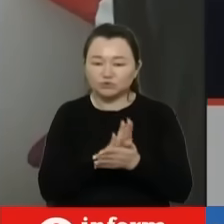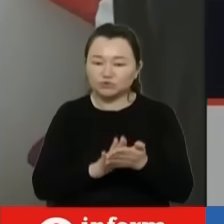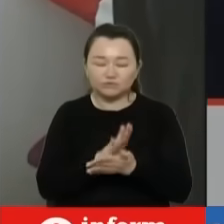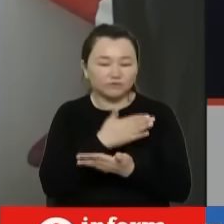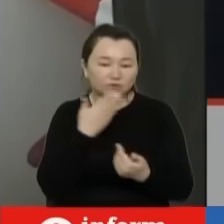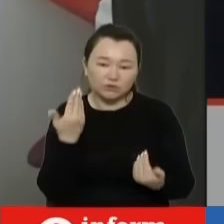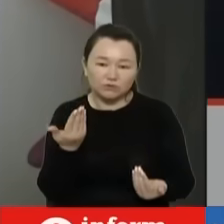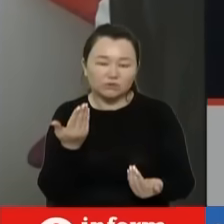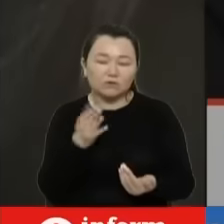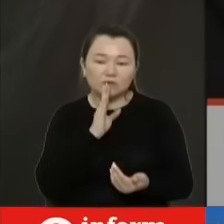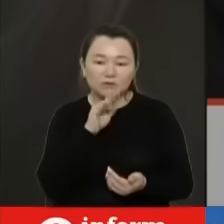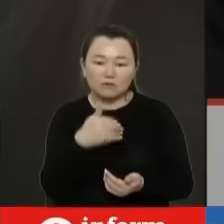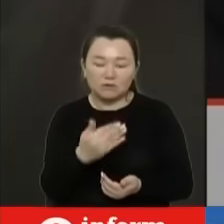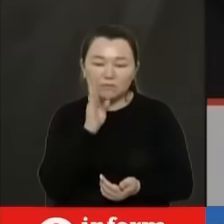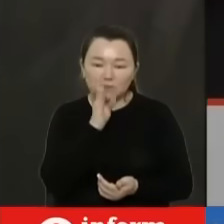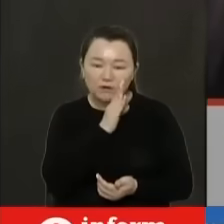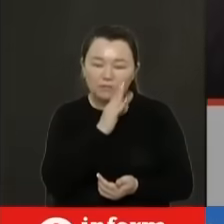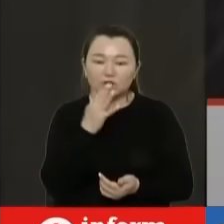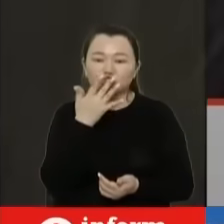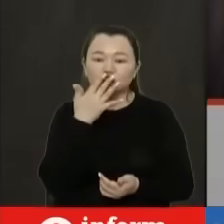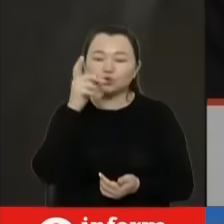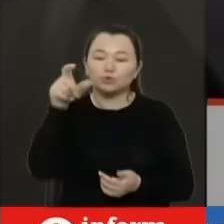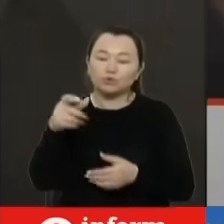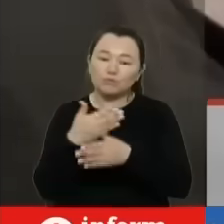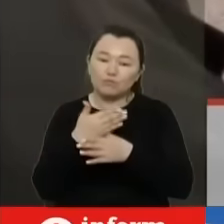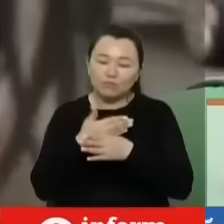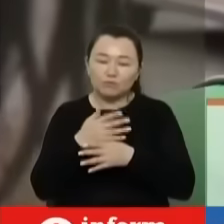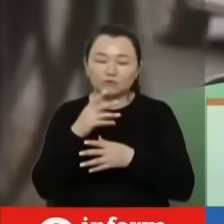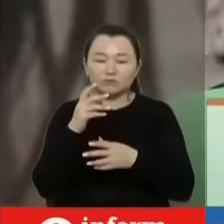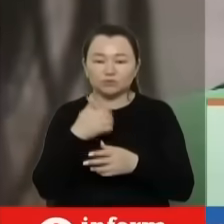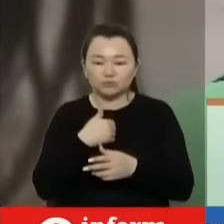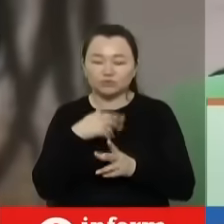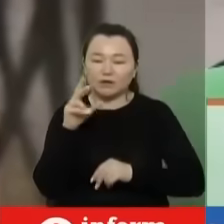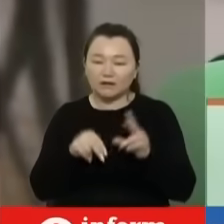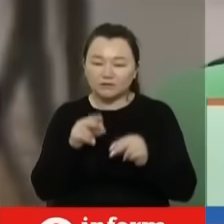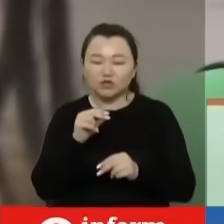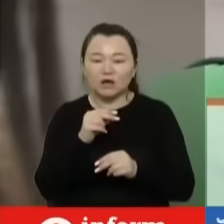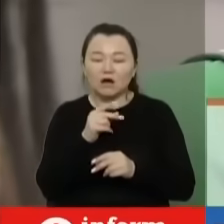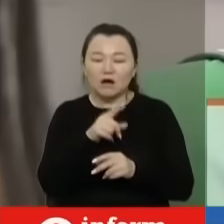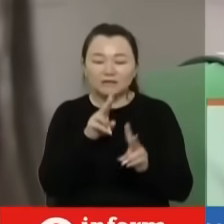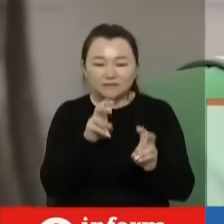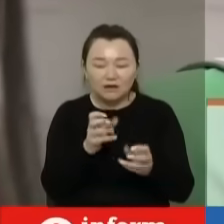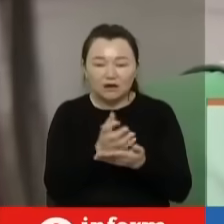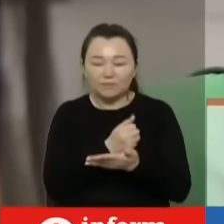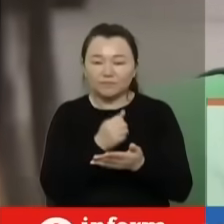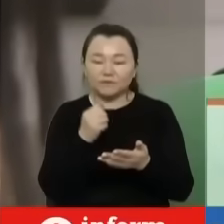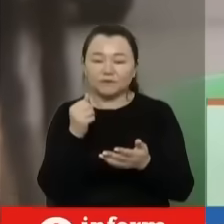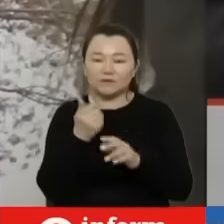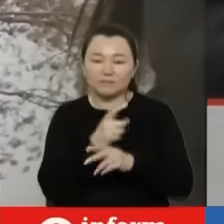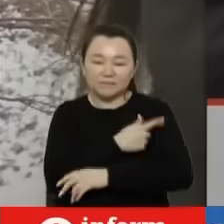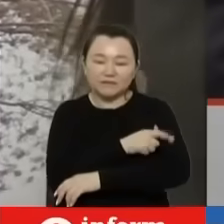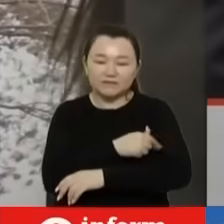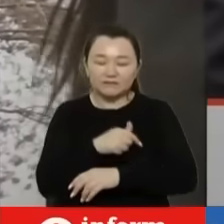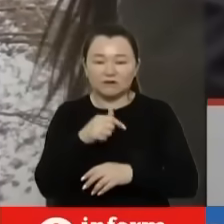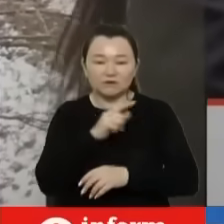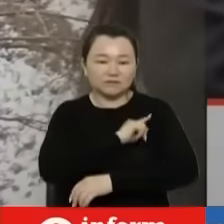жоғын айтады. Ал қыздың анасы шетелдік мамандардың көмегіне жүгінуге бар, бірақ диагнозын тамыршыдай таппасуға медицина дәрменсіз